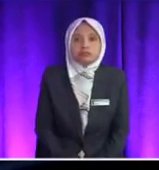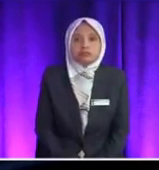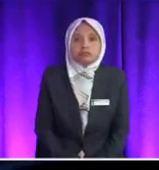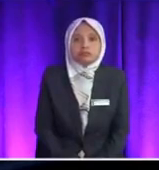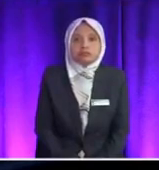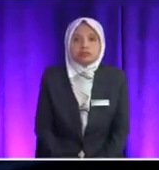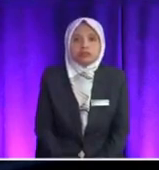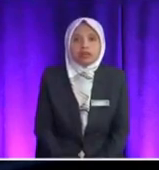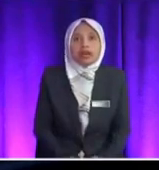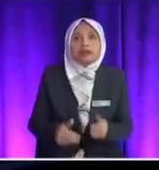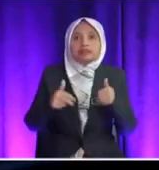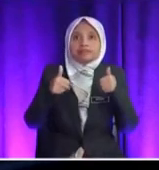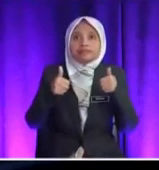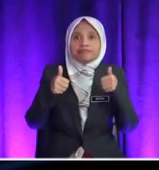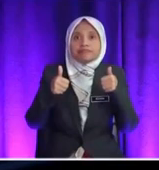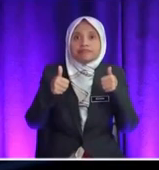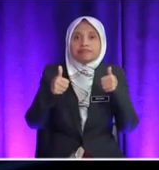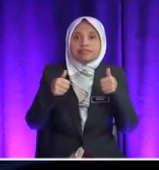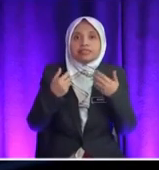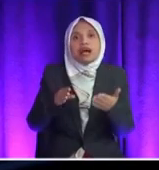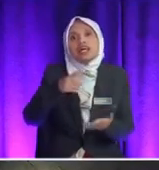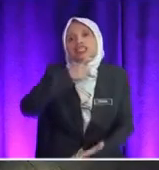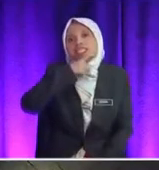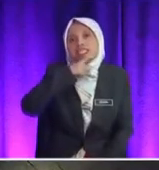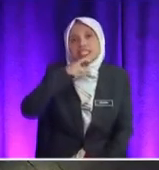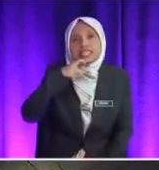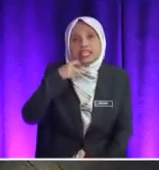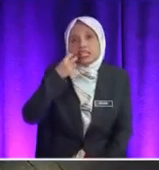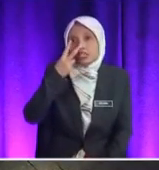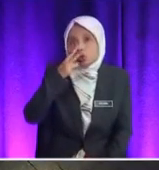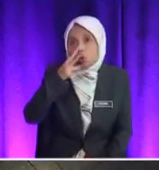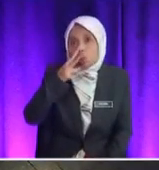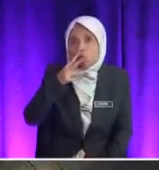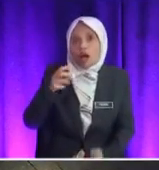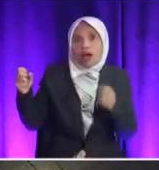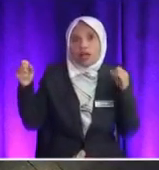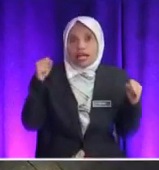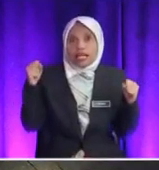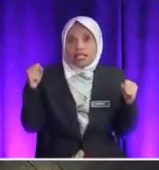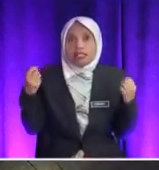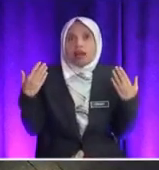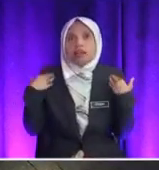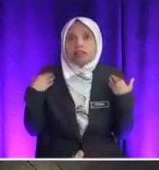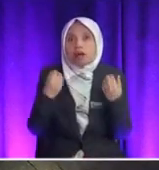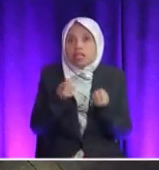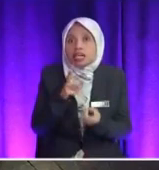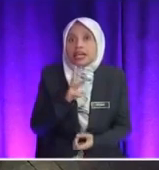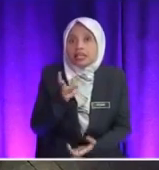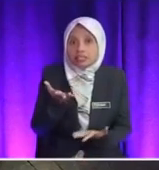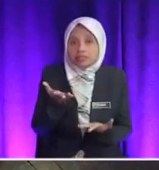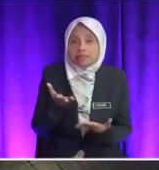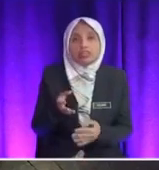Hai Aashiqui MP3 bersih udah keliling2 tinggal gak kayak gitu ada Ayo banyak sangat lekat pada air banyak